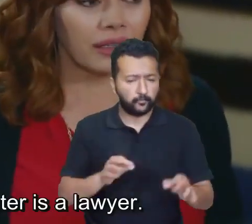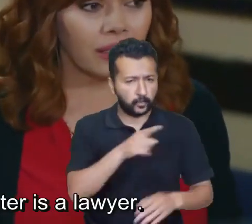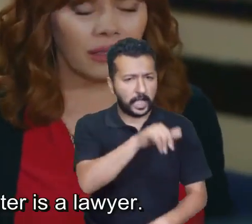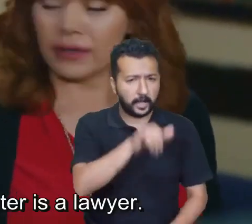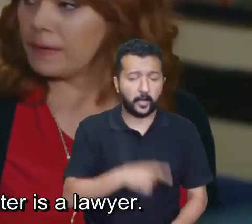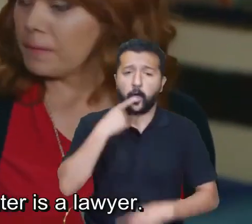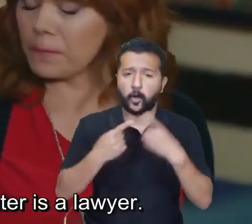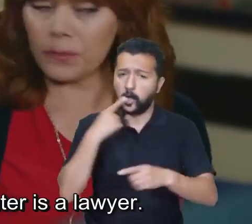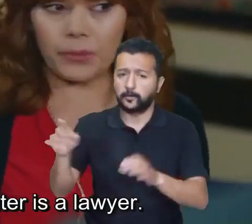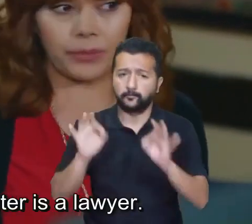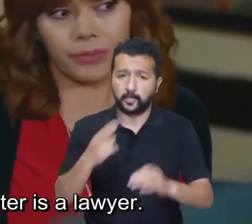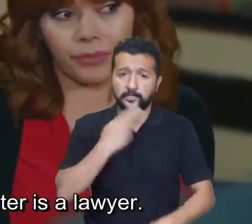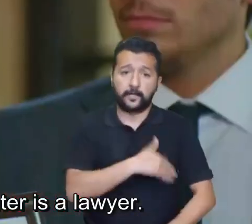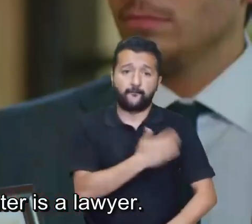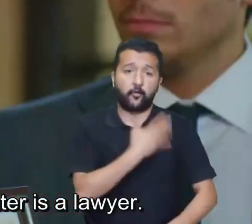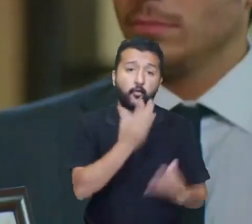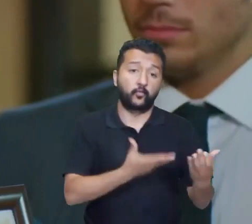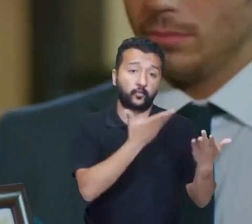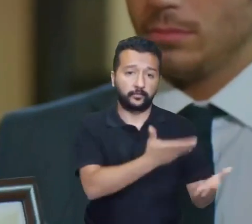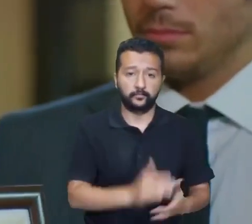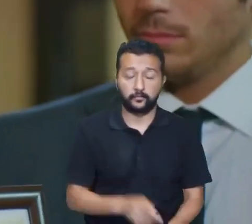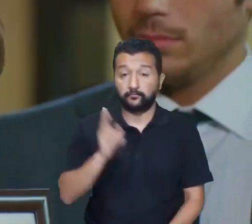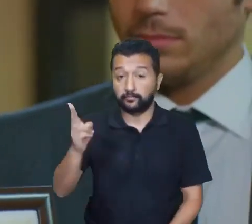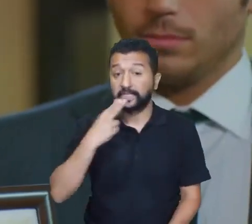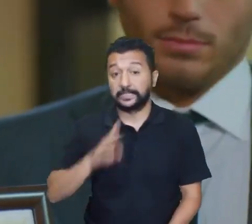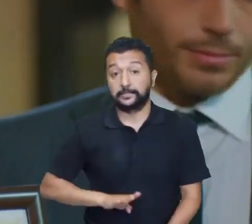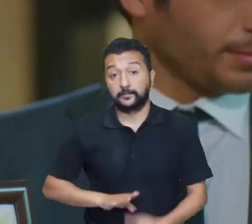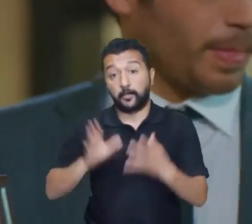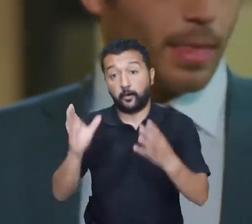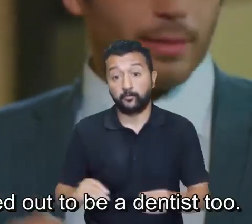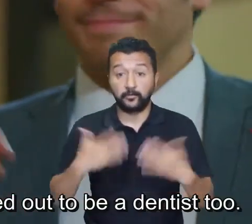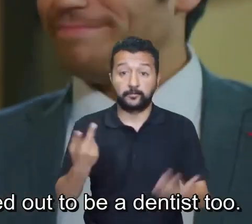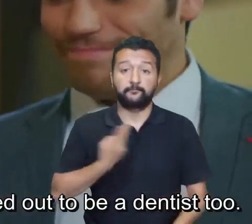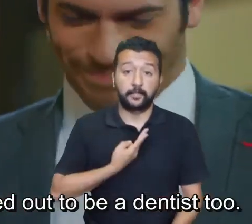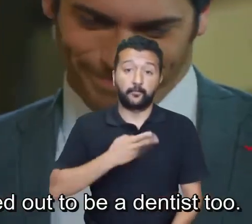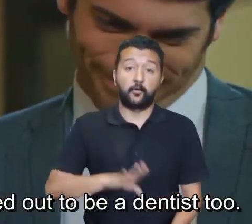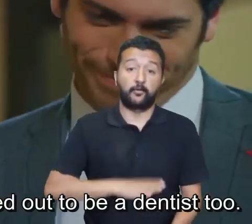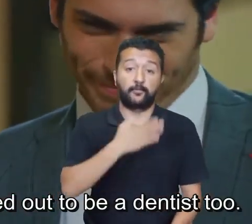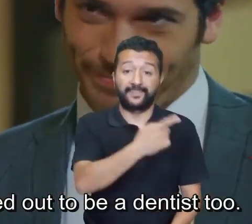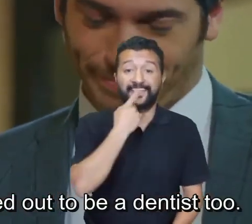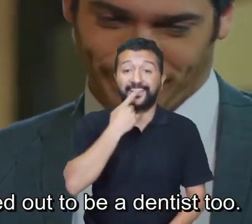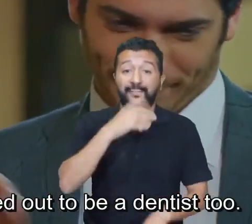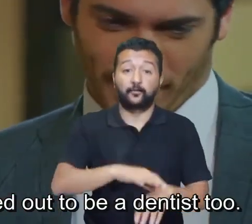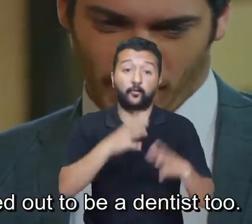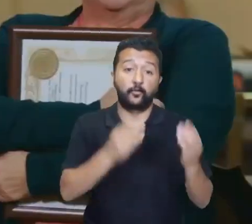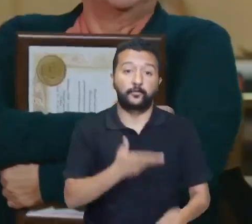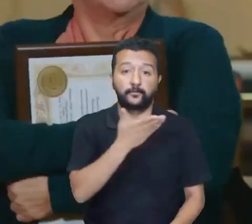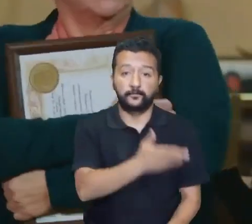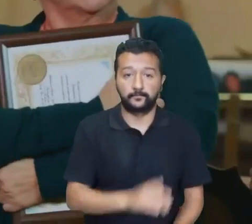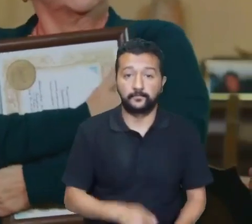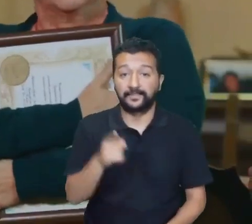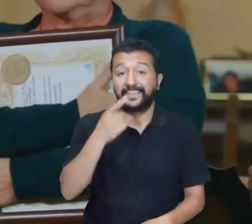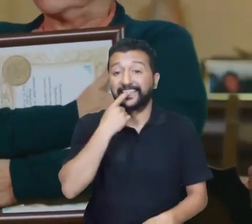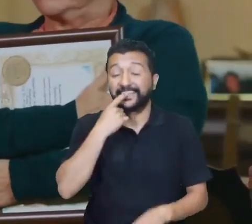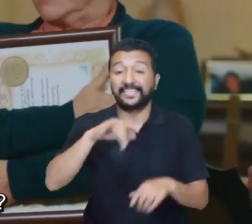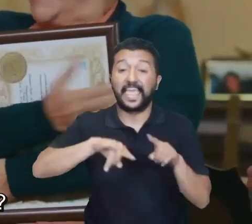Kesinlikle. Konuşacak tabii ki. Kız avukat çıktı. Onun kızı avukat çıktıysa benim oğlum da diş doktoru çıktı.